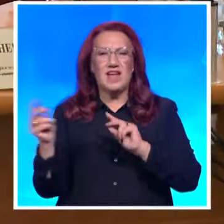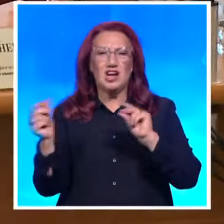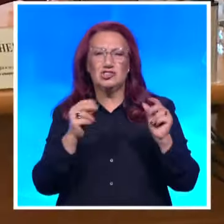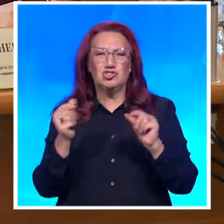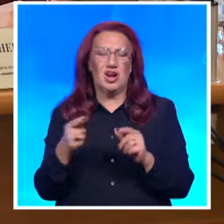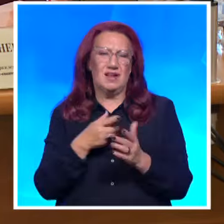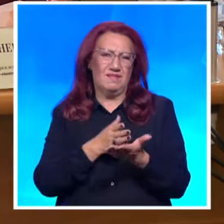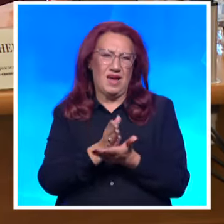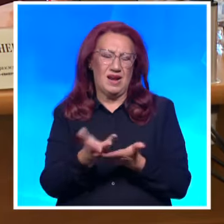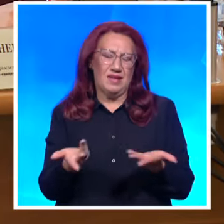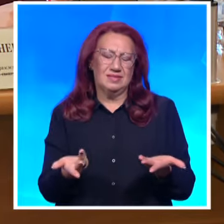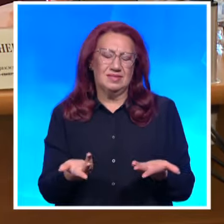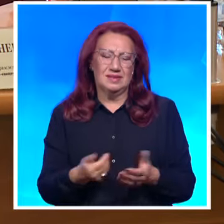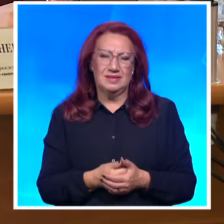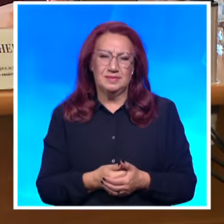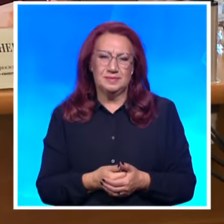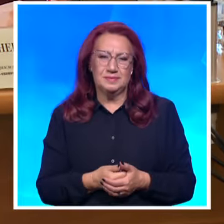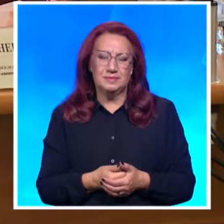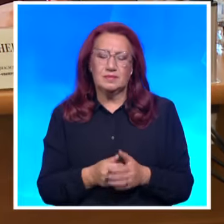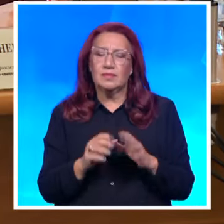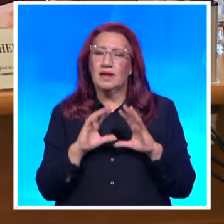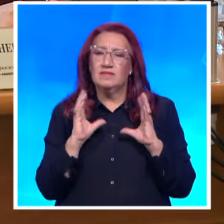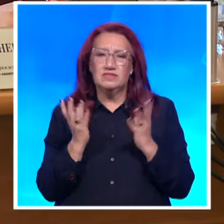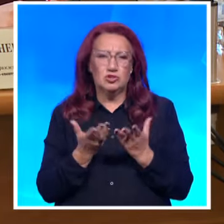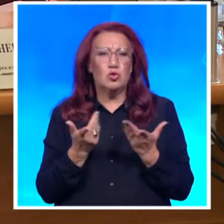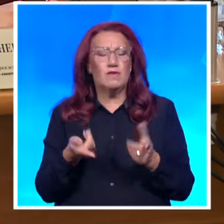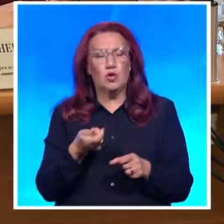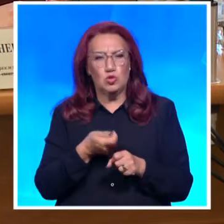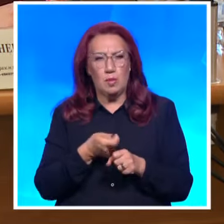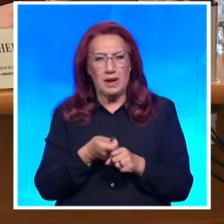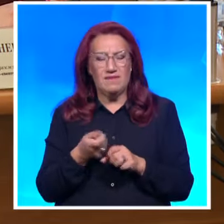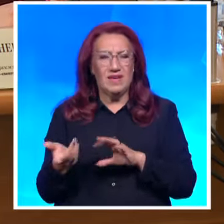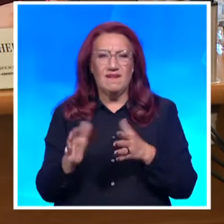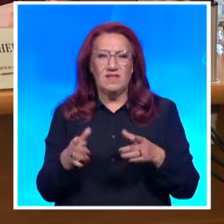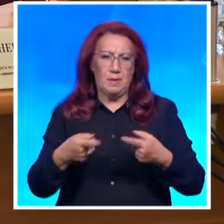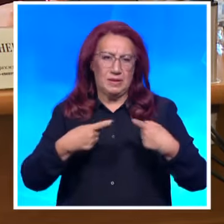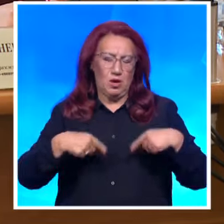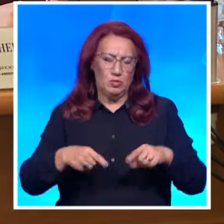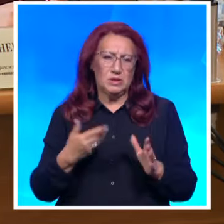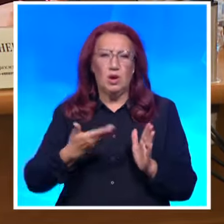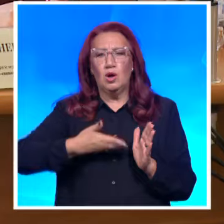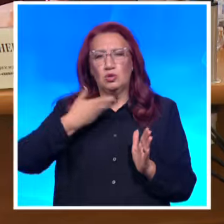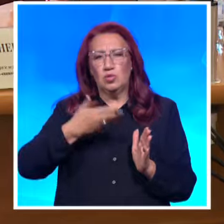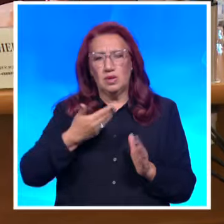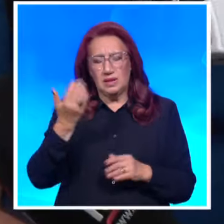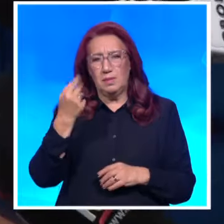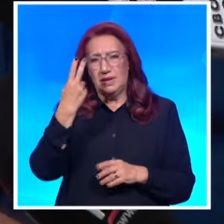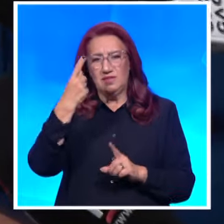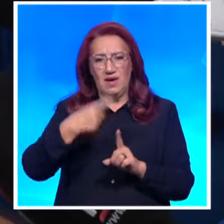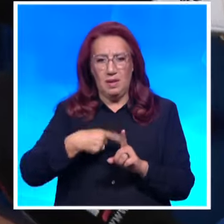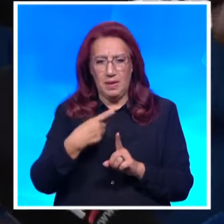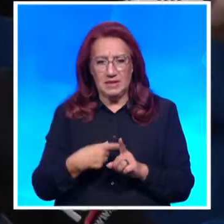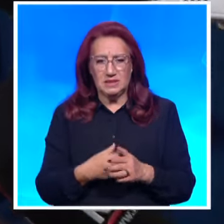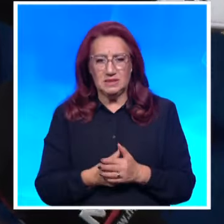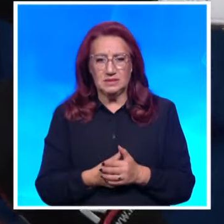сценарии. Всичко, което направи Временната комисия по казуса, е докладвано преди 2 месеца, обясни председателят и Тошко Йорданов. Докладът е